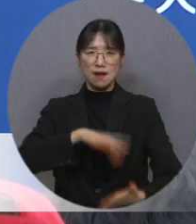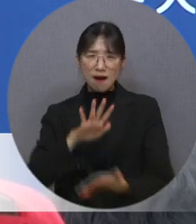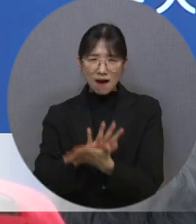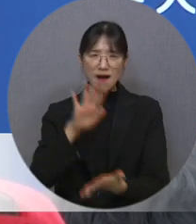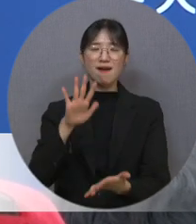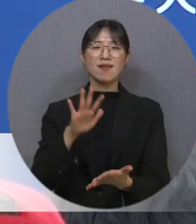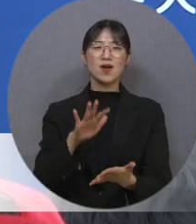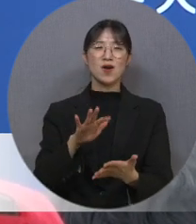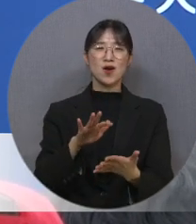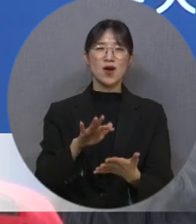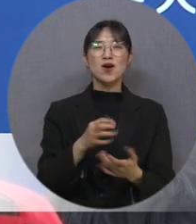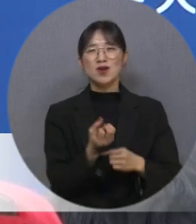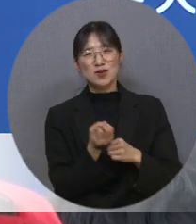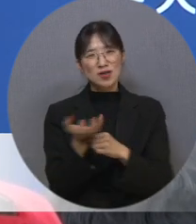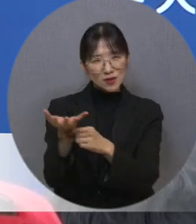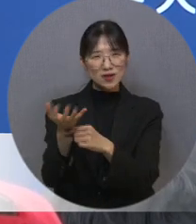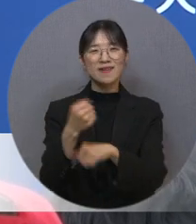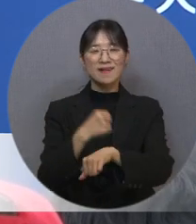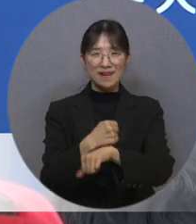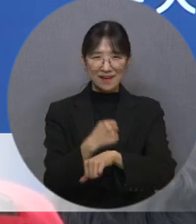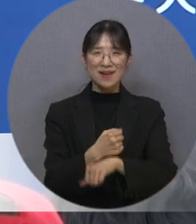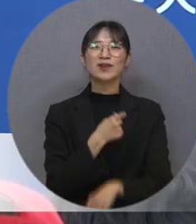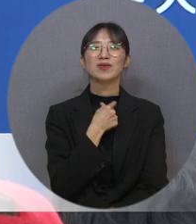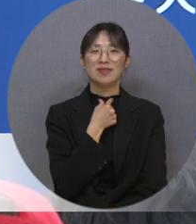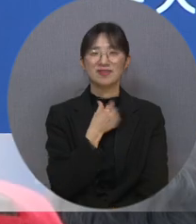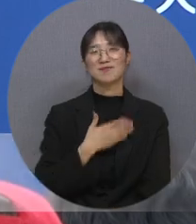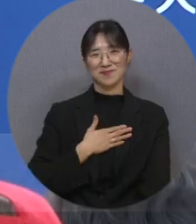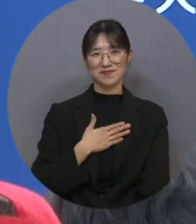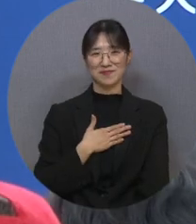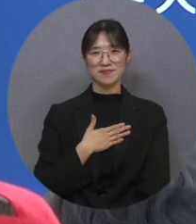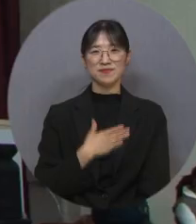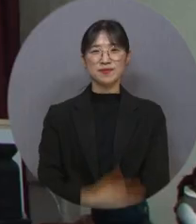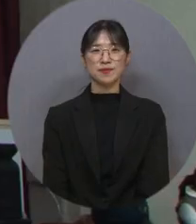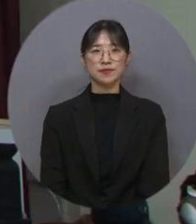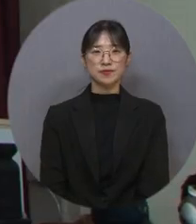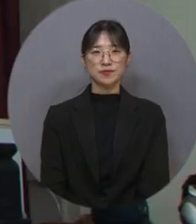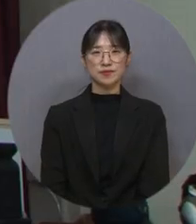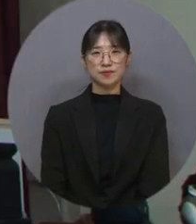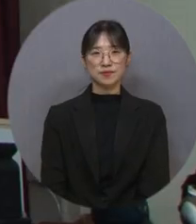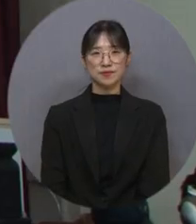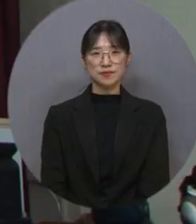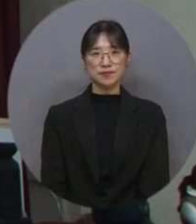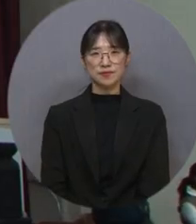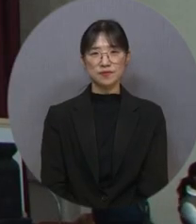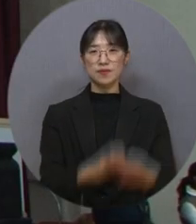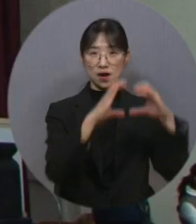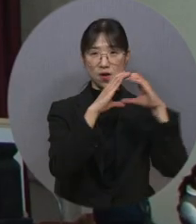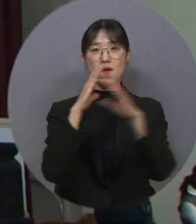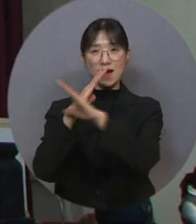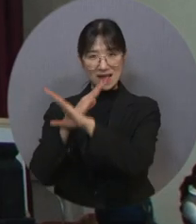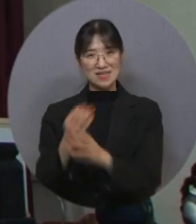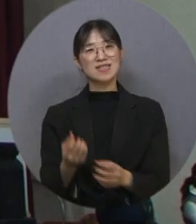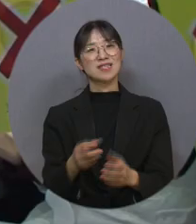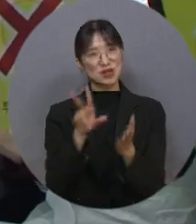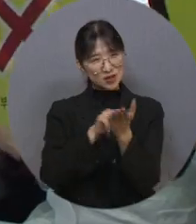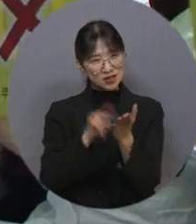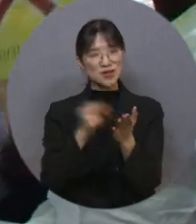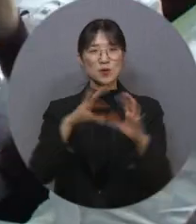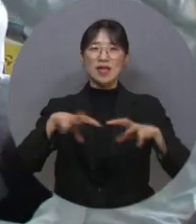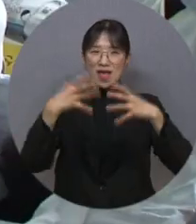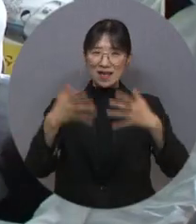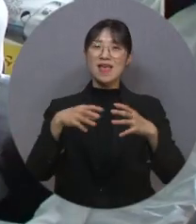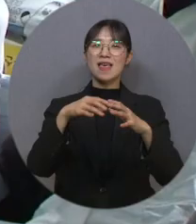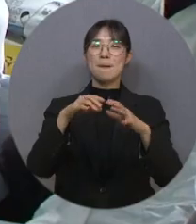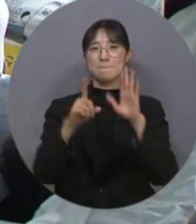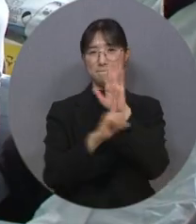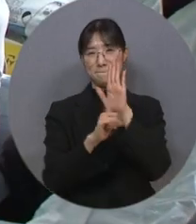그분들 마음에 전달되었으면 하는 게 저의 바람입니다. OX 퀴즈를 포함해 세계박람회와